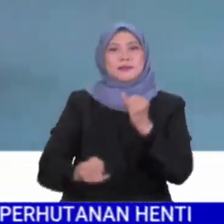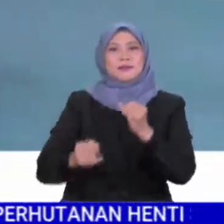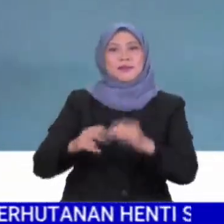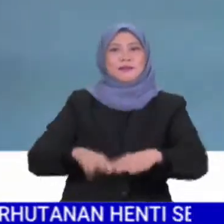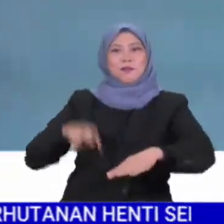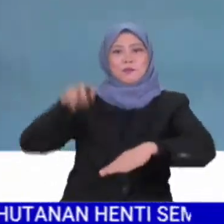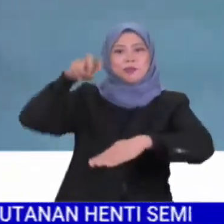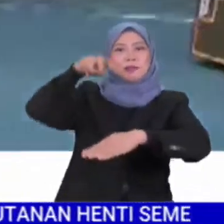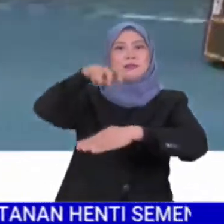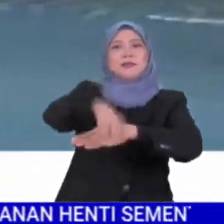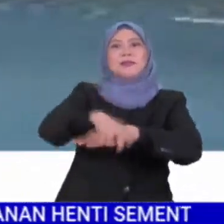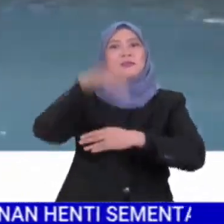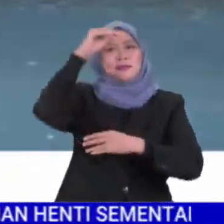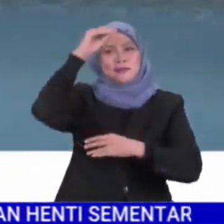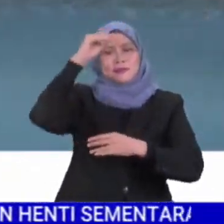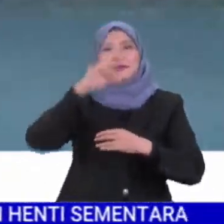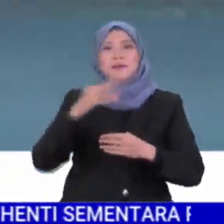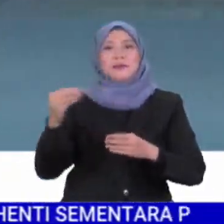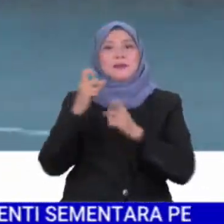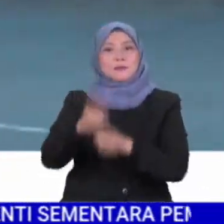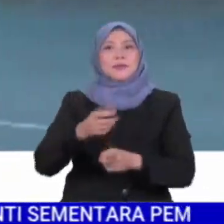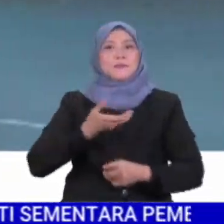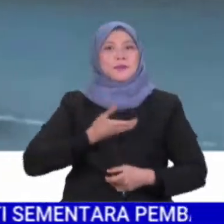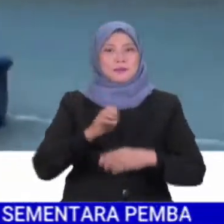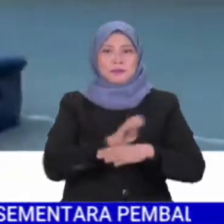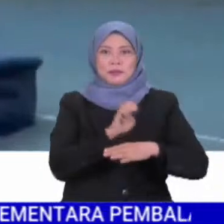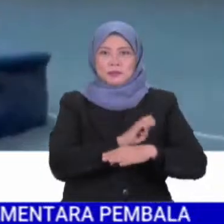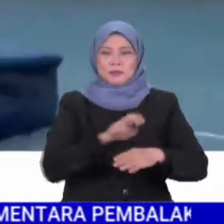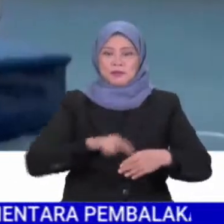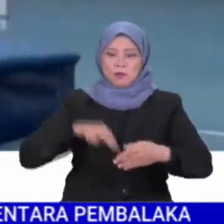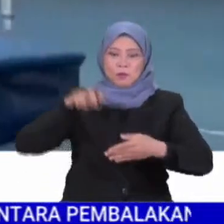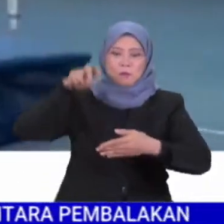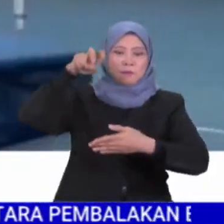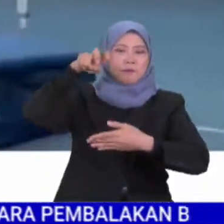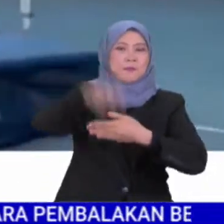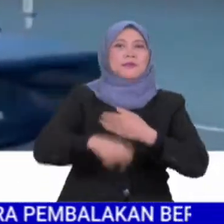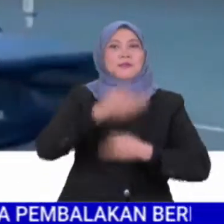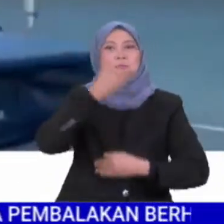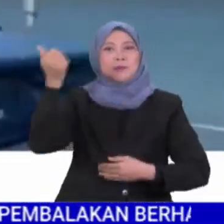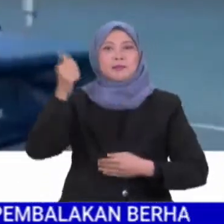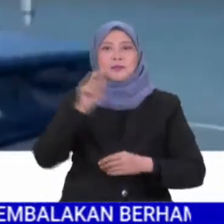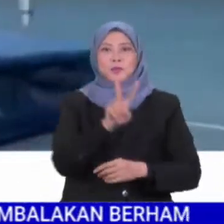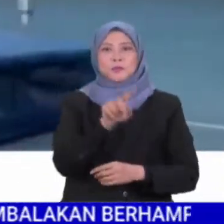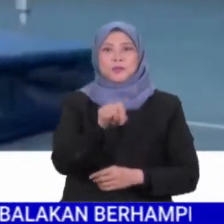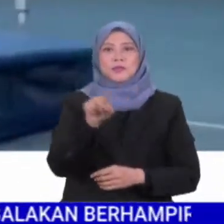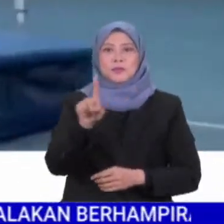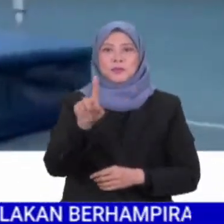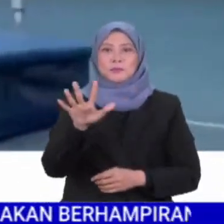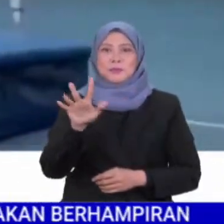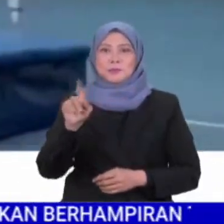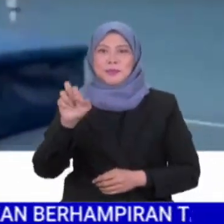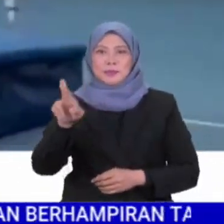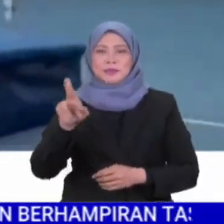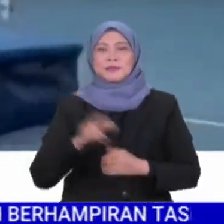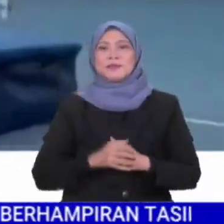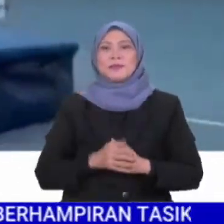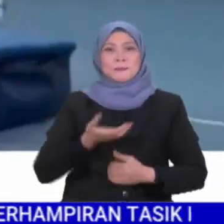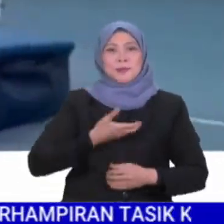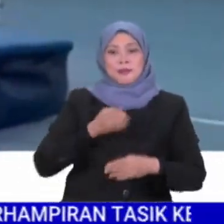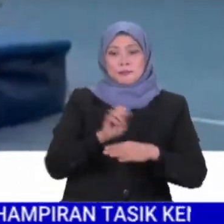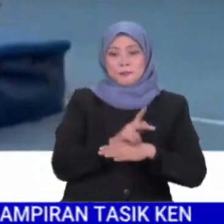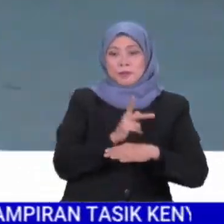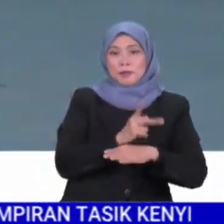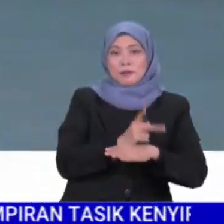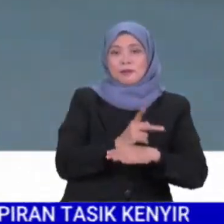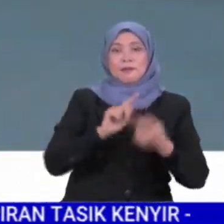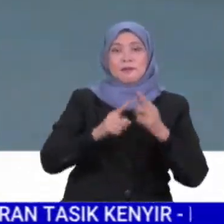lompat tinggi lelaki. Farel mengadakan pingat emas menerusi lompatan terbaik peribadinya 2.15 meter. Pingat perak menjadi